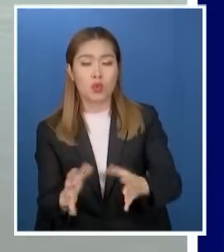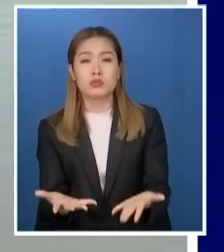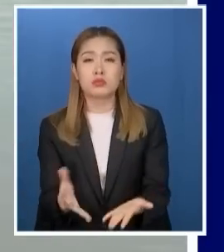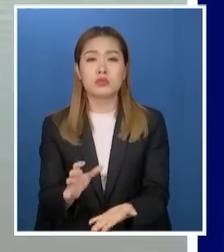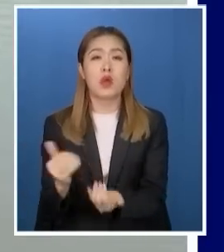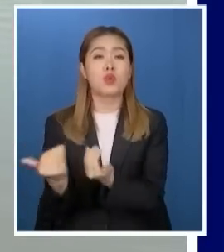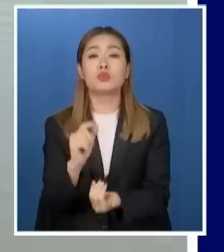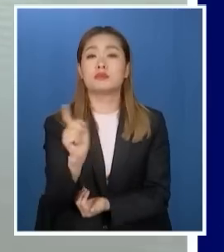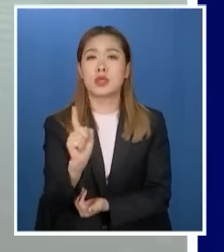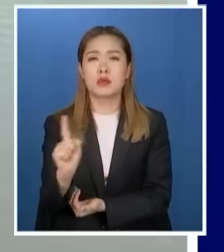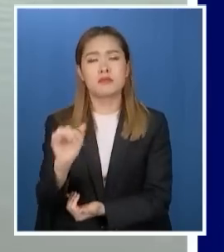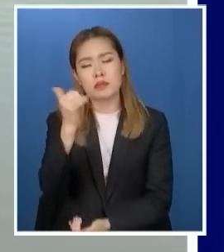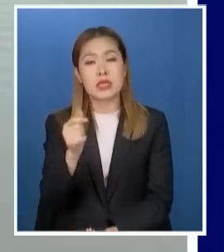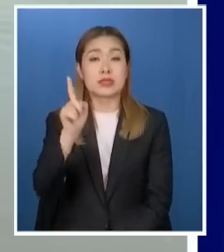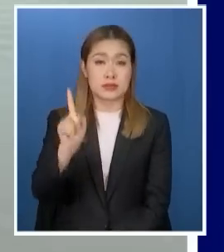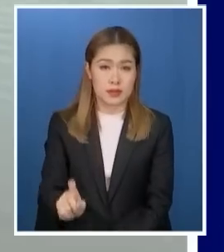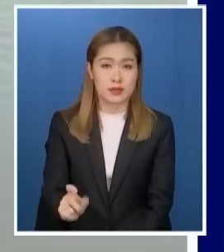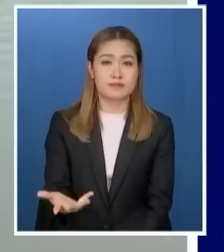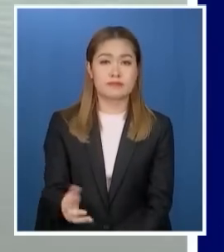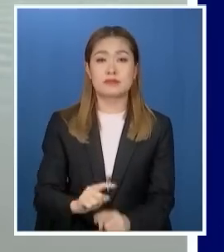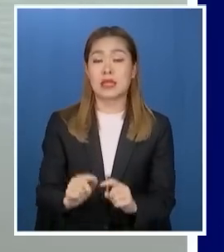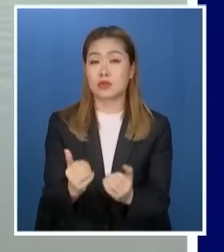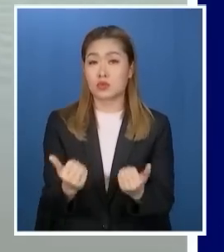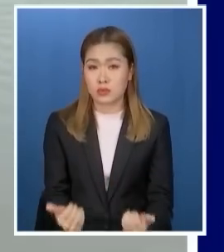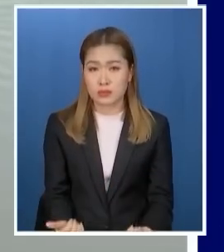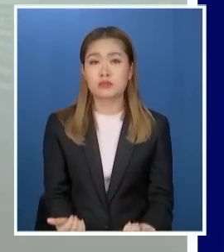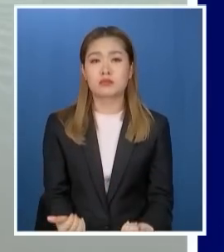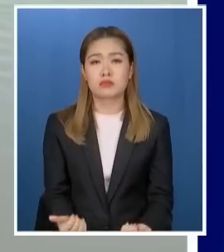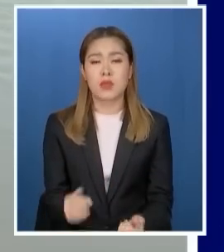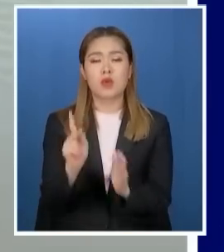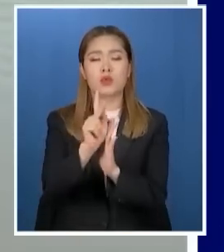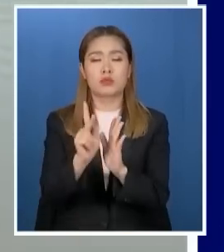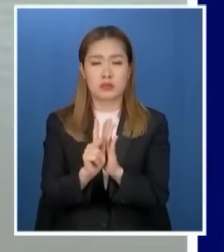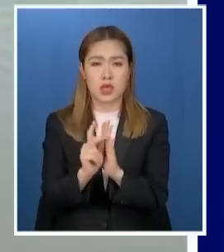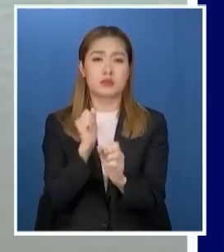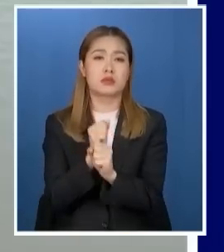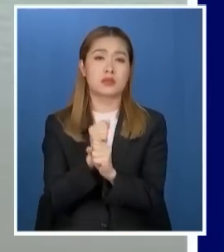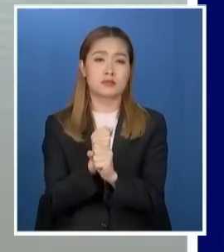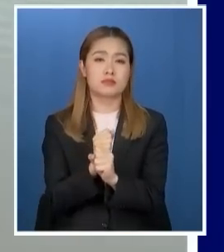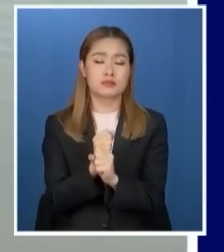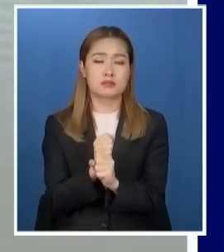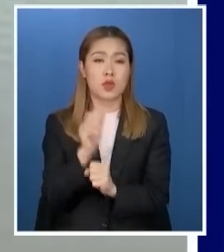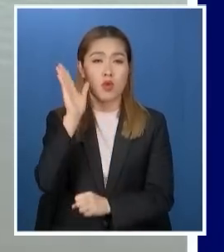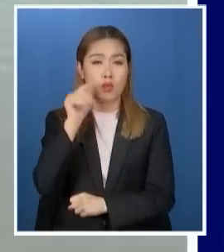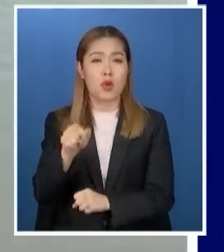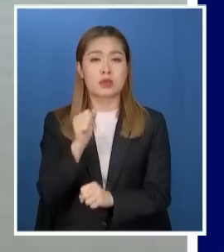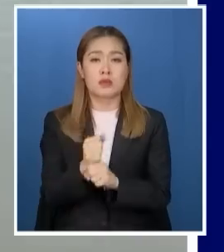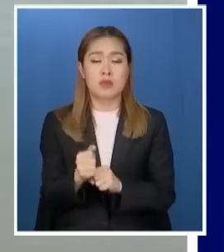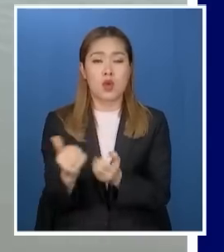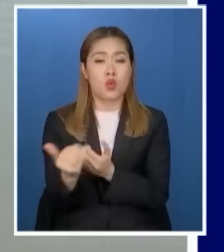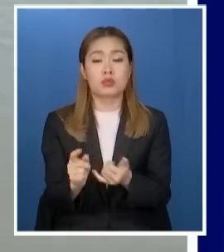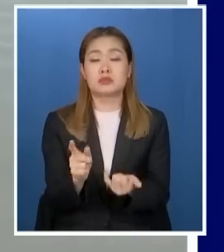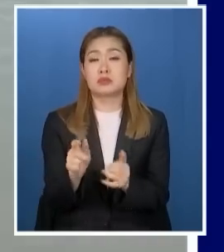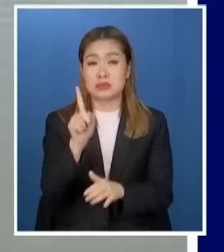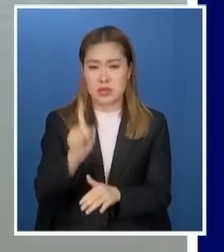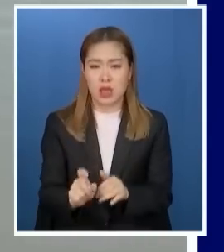บนี้แล้วน้องอาจจะเสียชีวิตไปแล้วแต่สุดท้ายแล้วตามคดีความอย่างที่บอกไปข้อหาซ่อนเร้นอำพราง